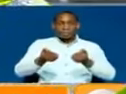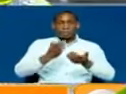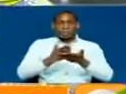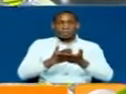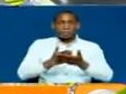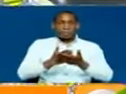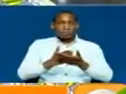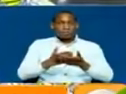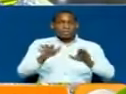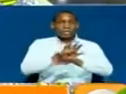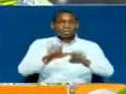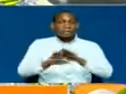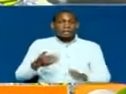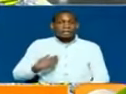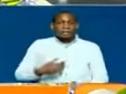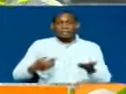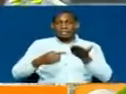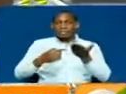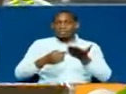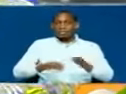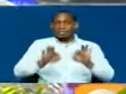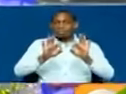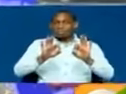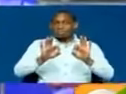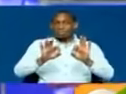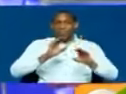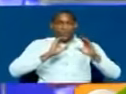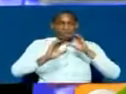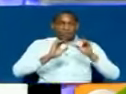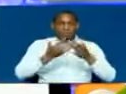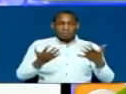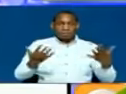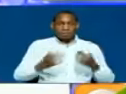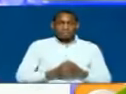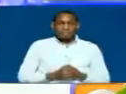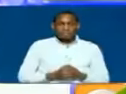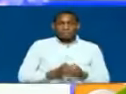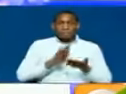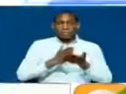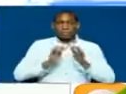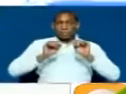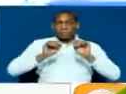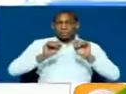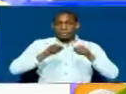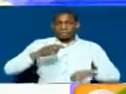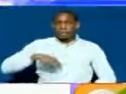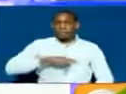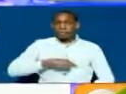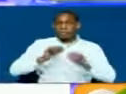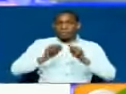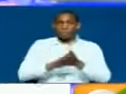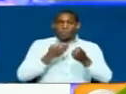equipped fully with the modern state-of-the-art communication equipment that will enable us to